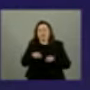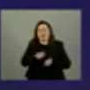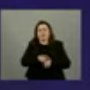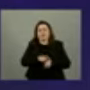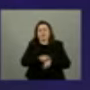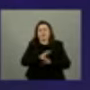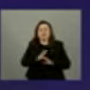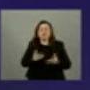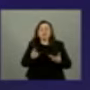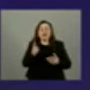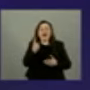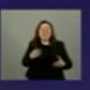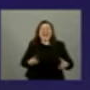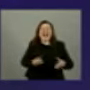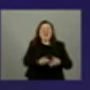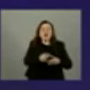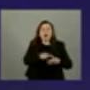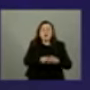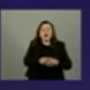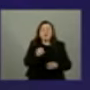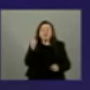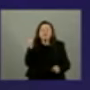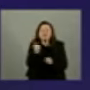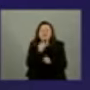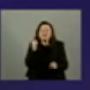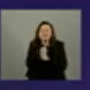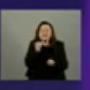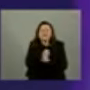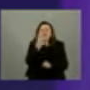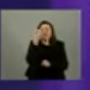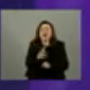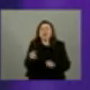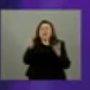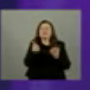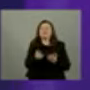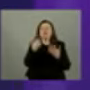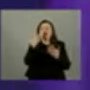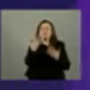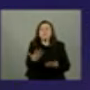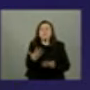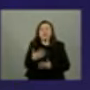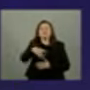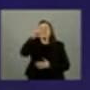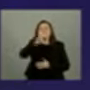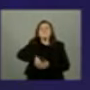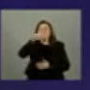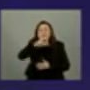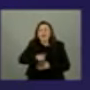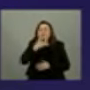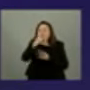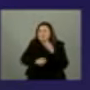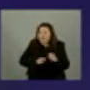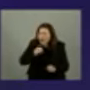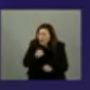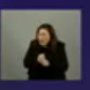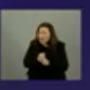εμείς ευχαριστούμε για την υπομονή σας, καταρχήν. Όχι, όχι, καθόλου, καθόλου. Είναι η μέρα τέτοια που το επιτρέπει. Μου